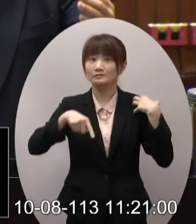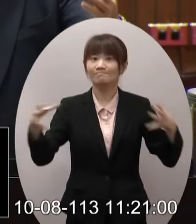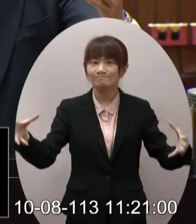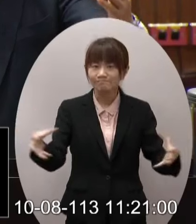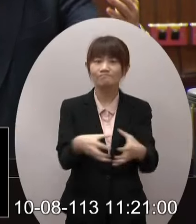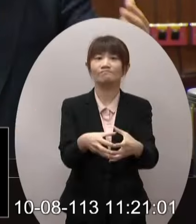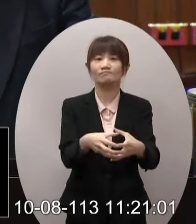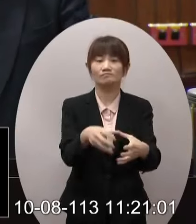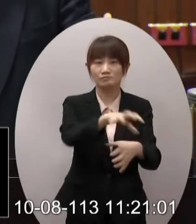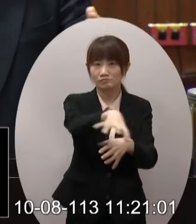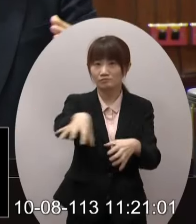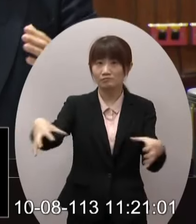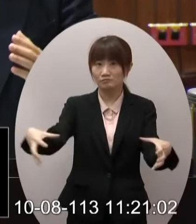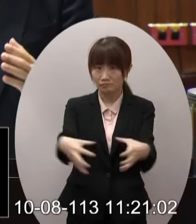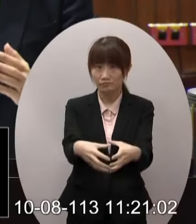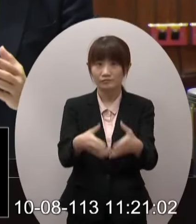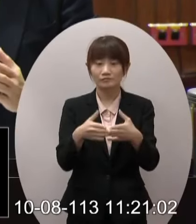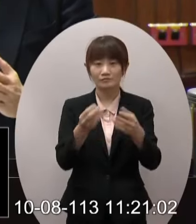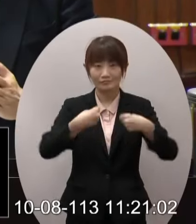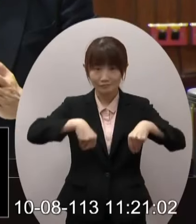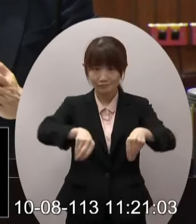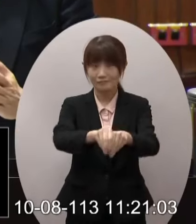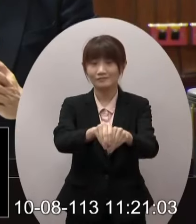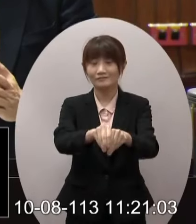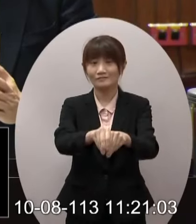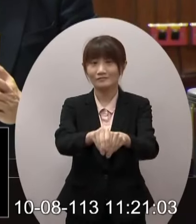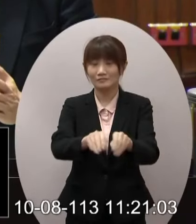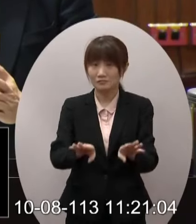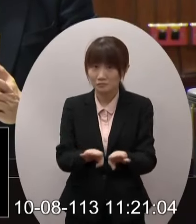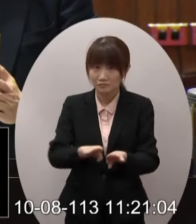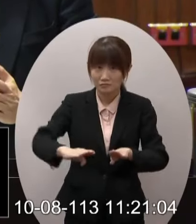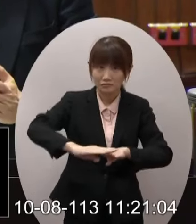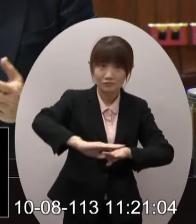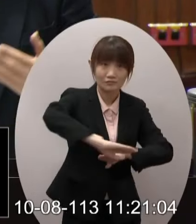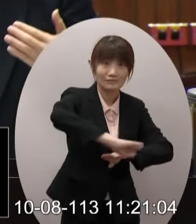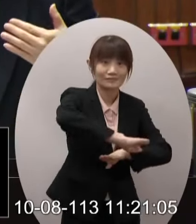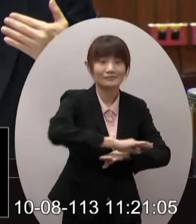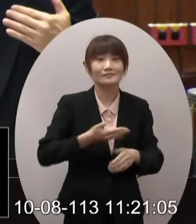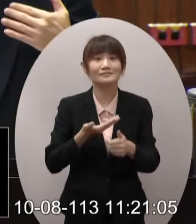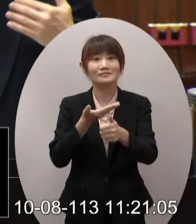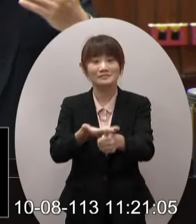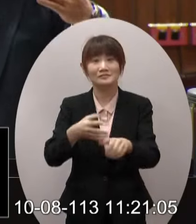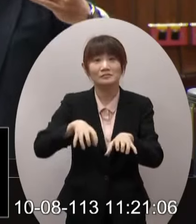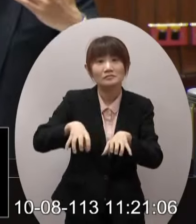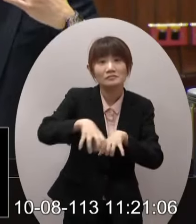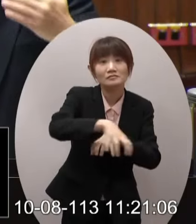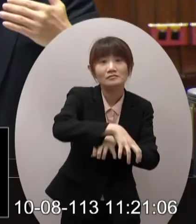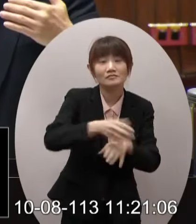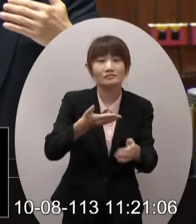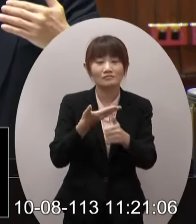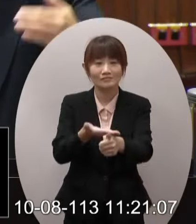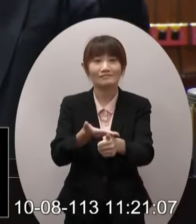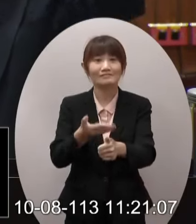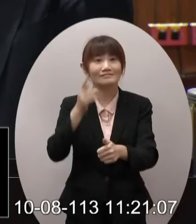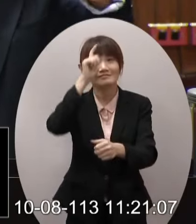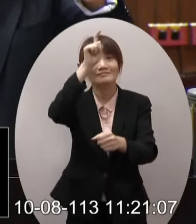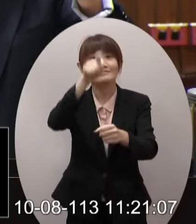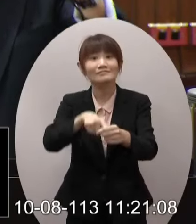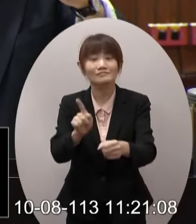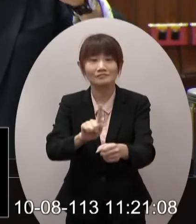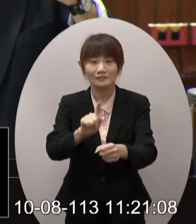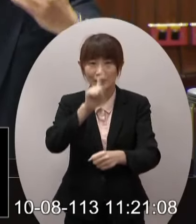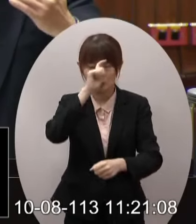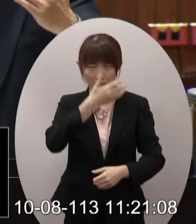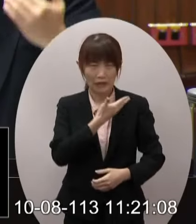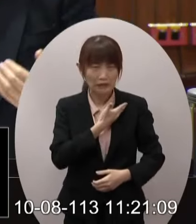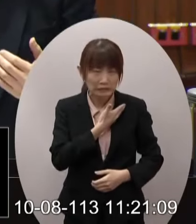以，我送这个图案的意义，就是祈勉你要忍